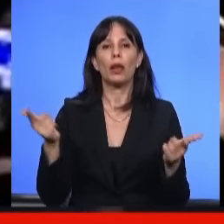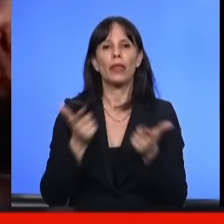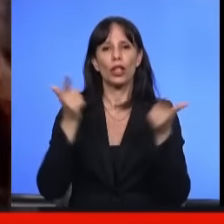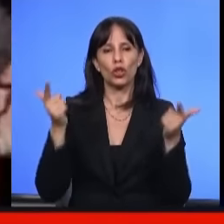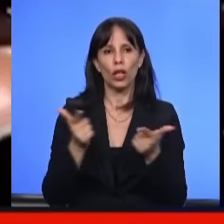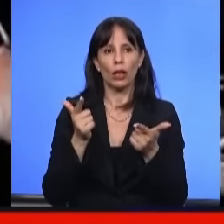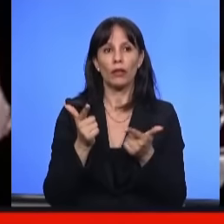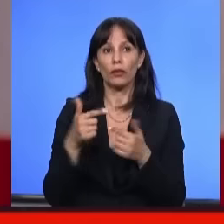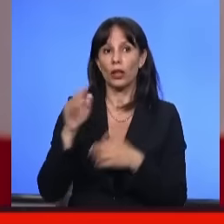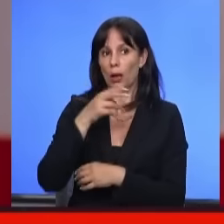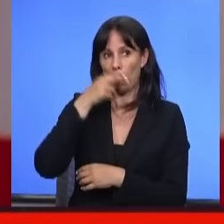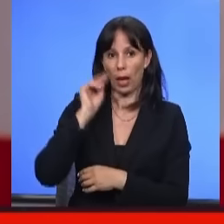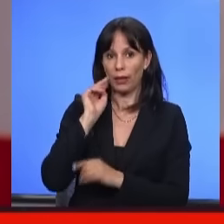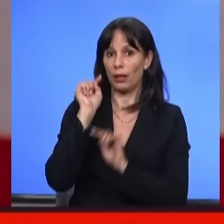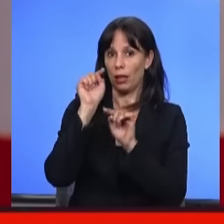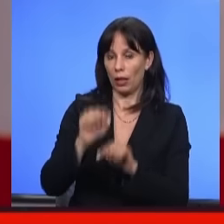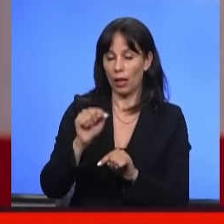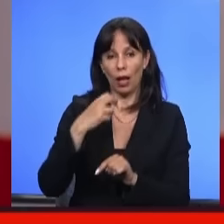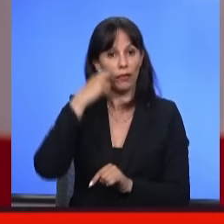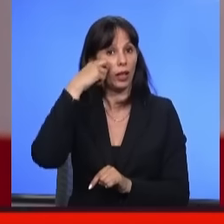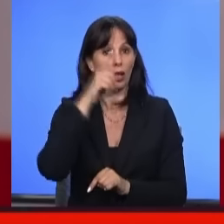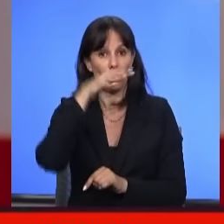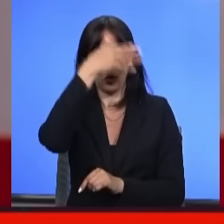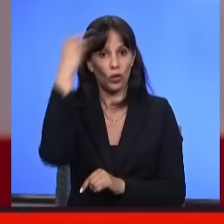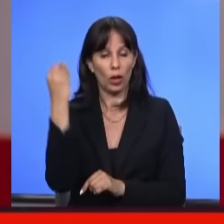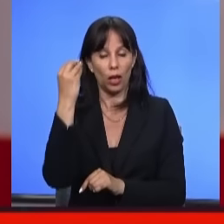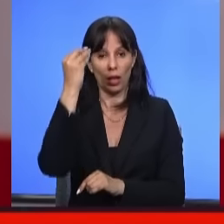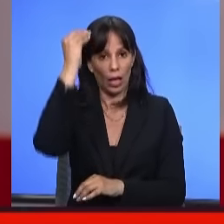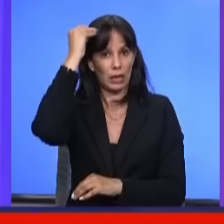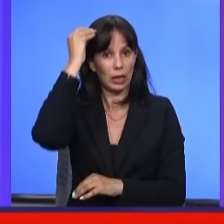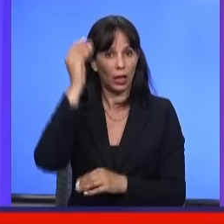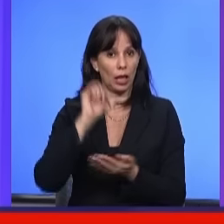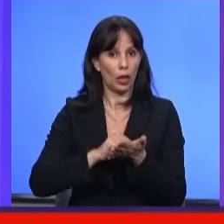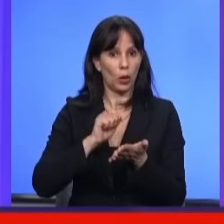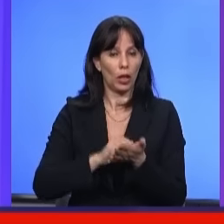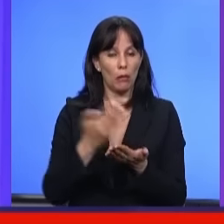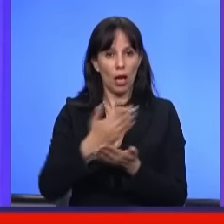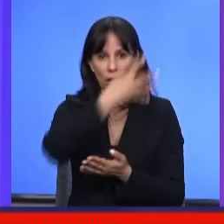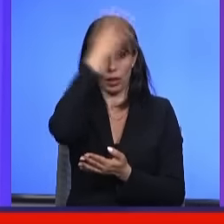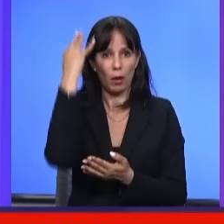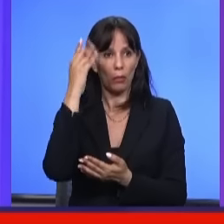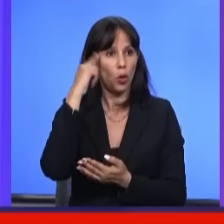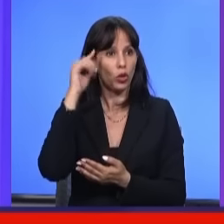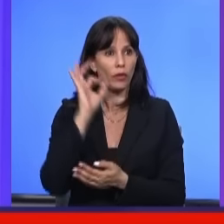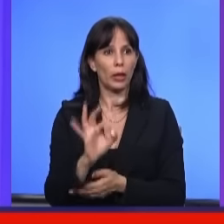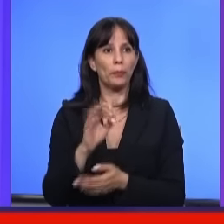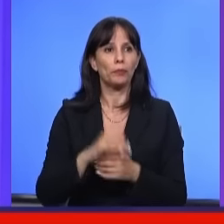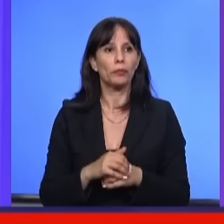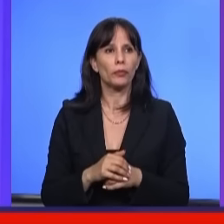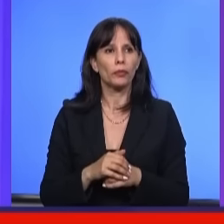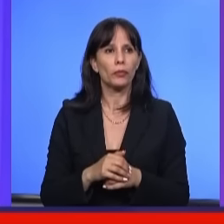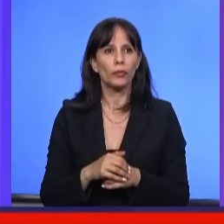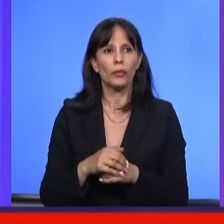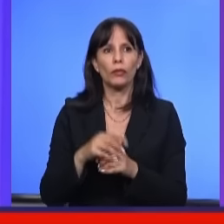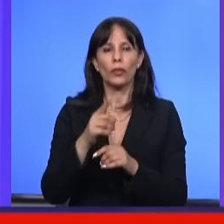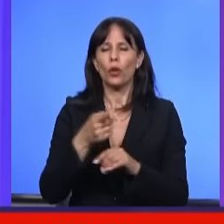לנשיאות, הגיע, פירגן, ולא שכח להזכיר לעיתונאים מה טראמפ חושב עליהם. A defeated former president has made no secret of his attack on our